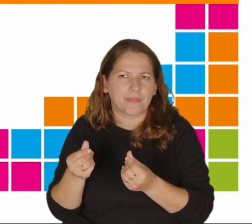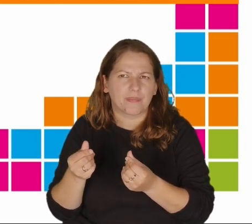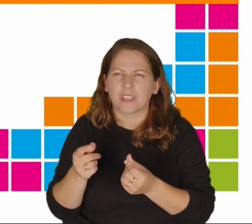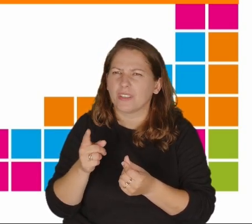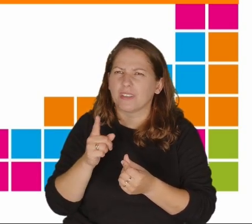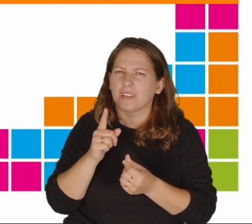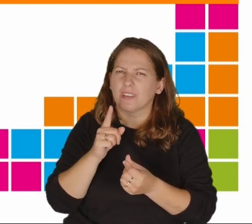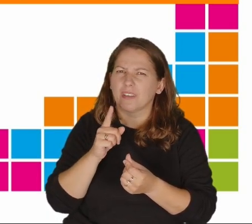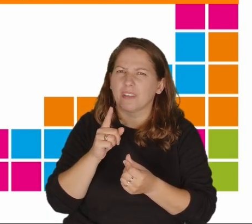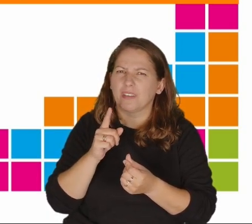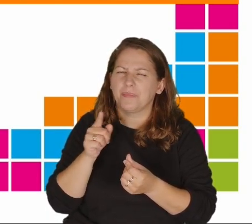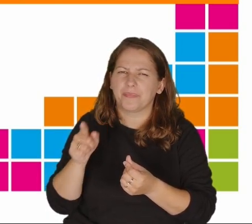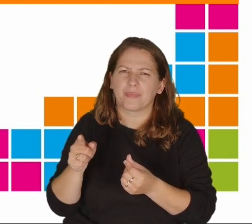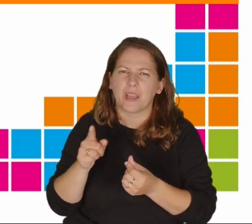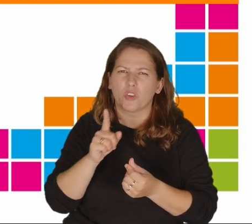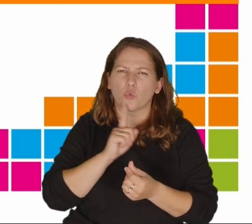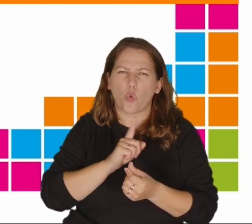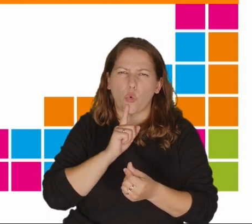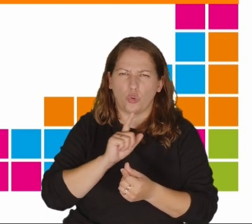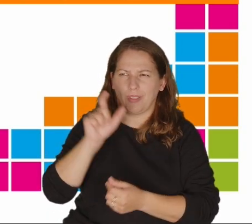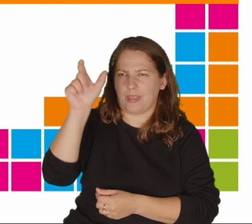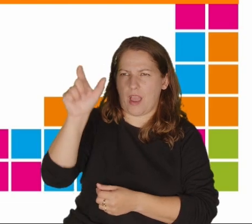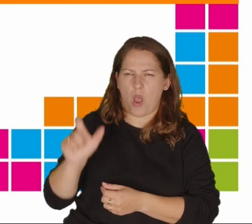sztuczną taką postacią, która